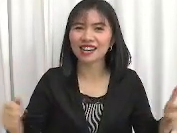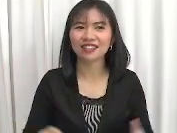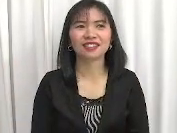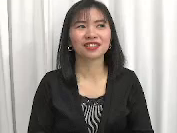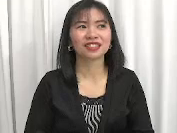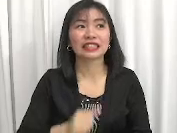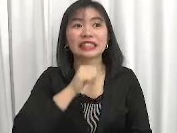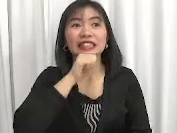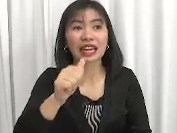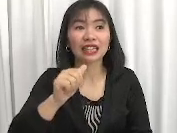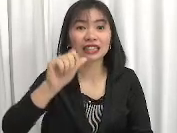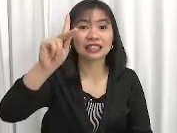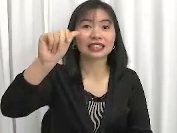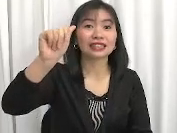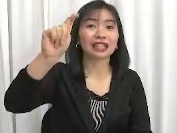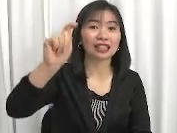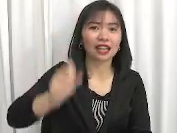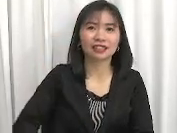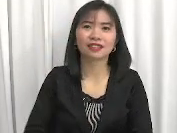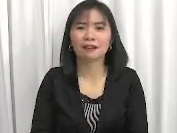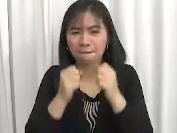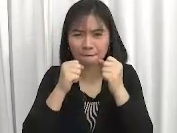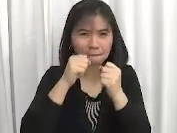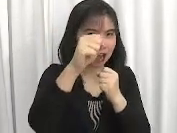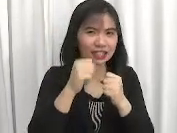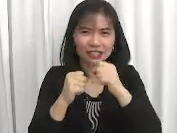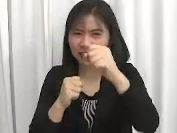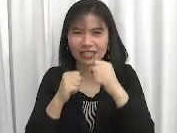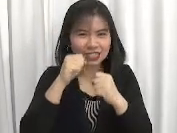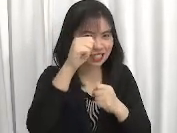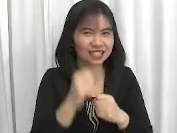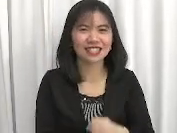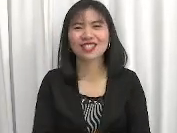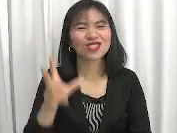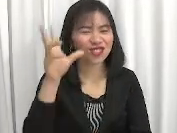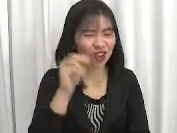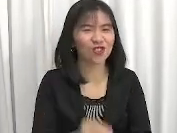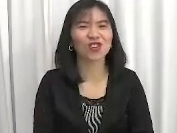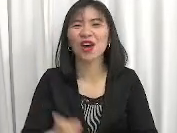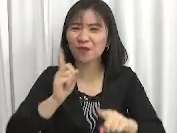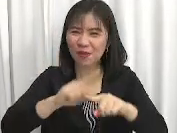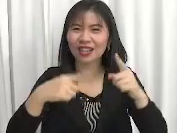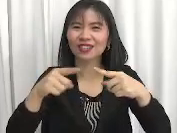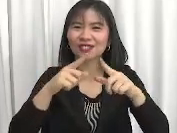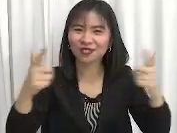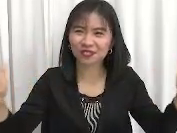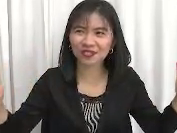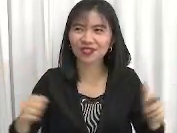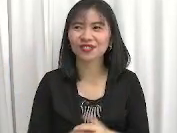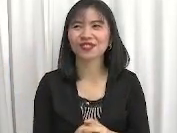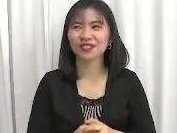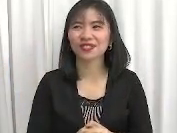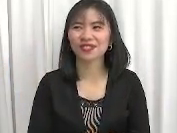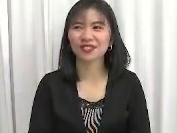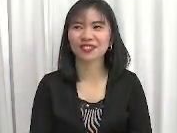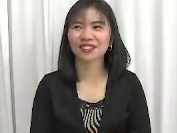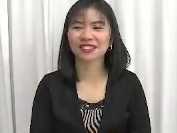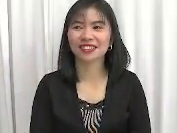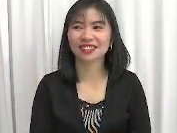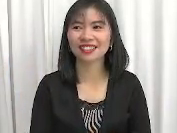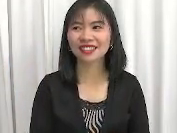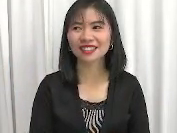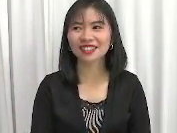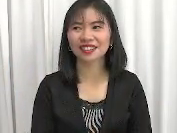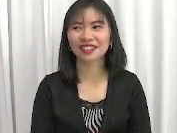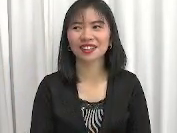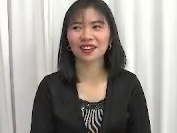Pag kata kasi, madugo yun. Pag sign language. Okay. Oh, akala ko po, pag kata po, kay Mamayet